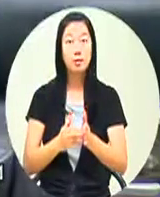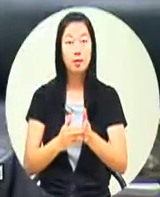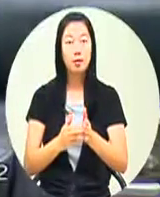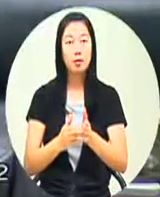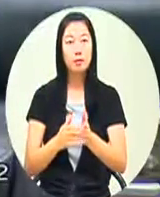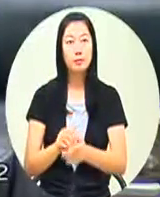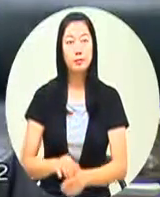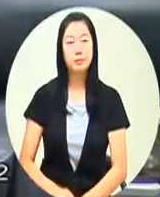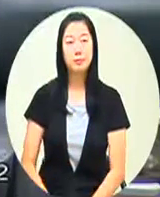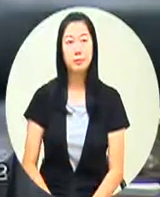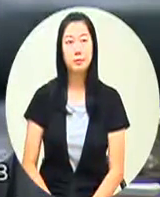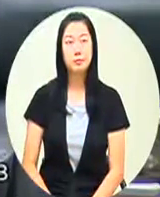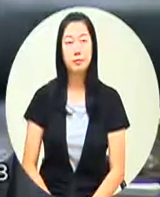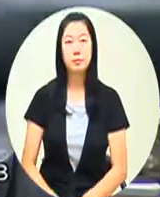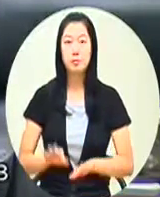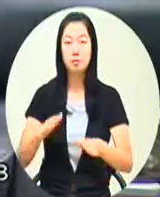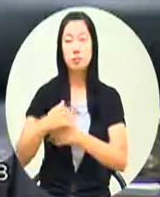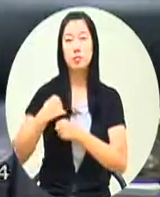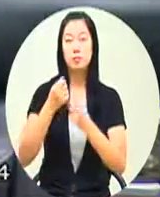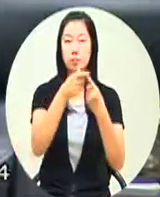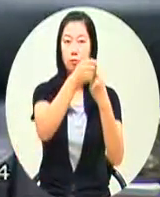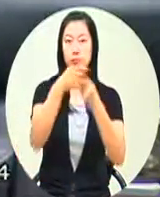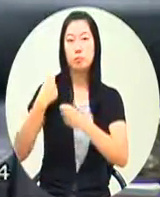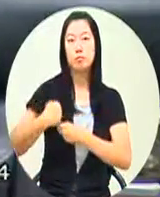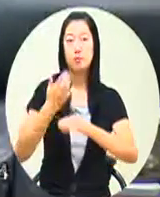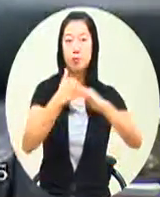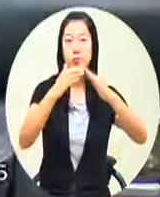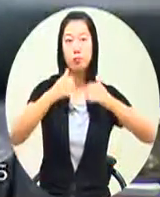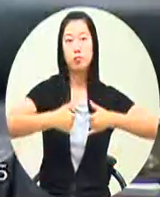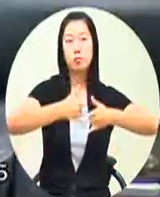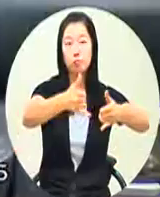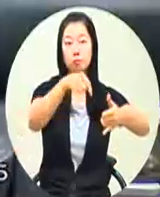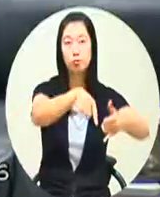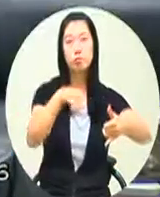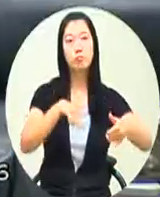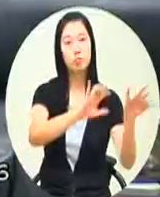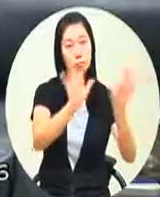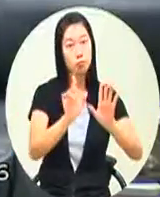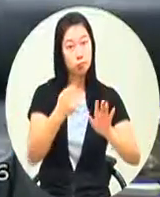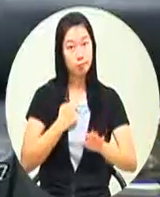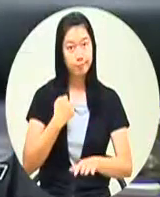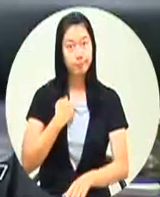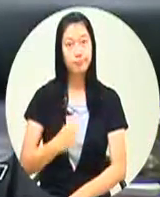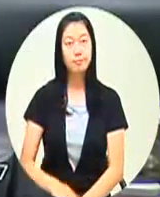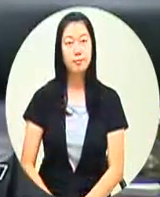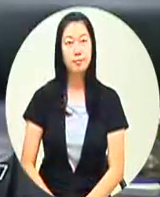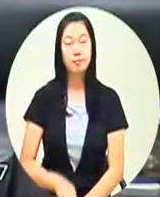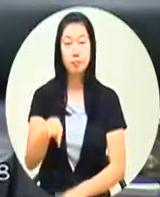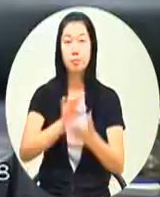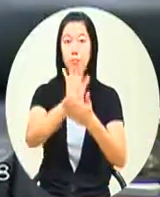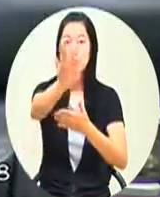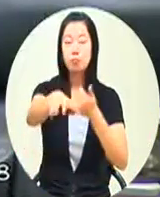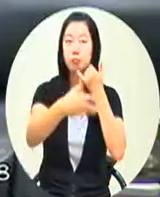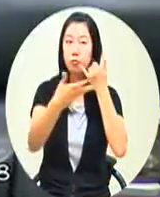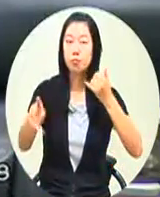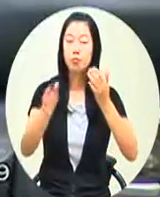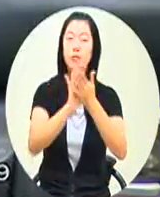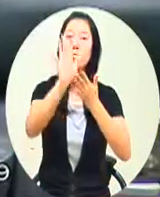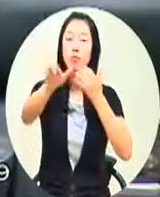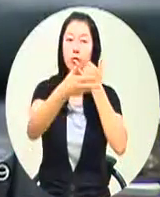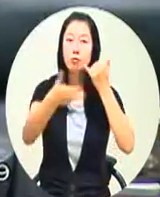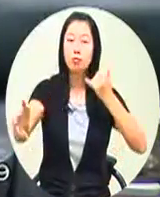这两个军校路的部分你也很清楚哈。肯定滚号喽，蔚蓝海岸这个部分哈，已